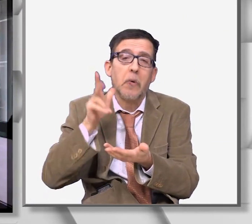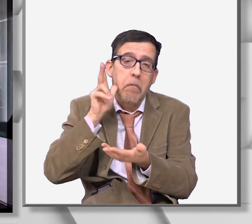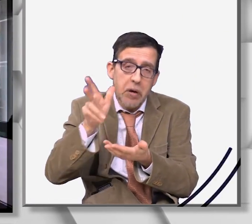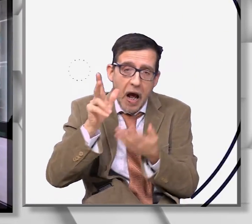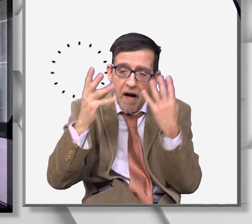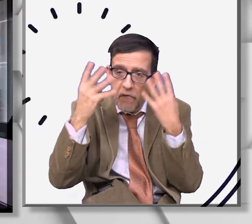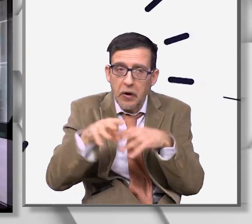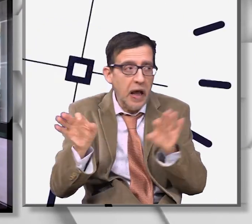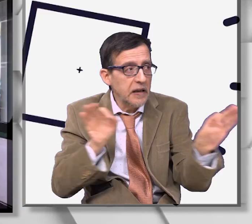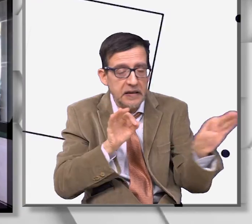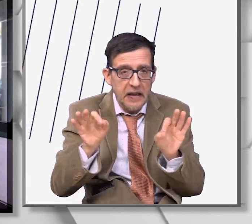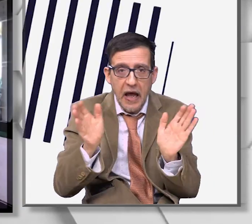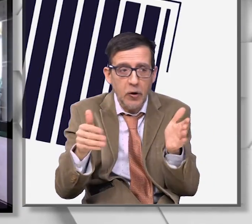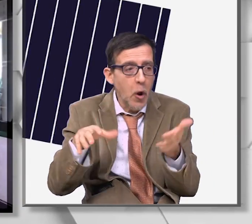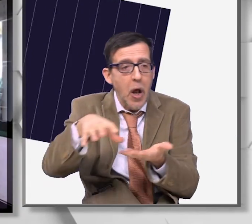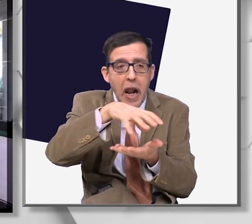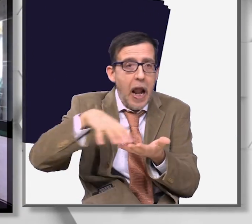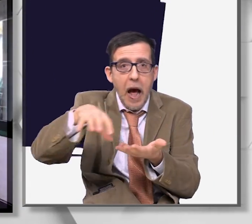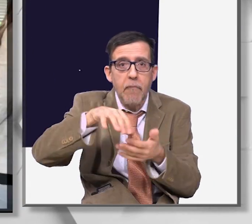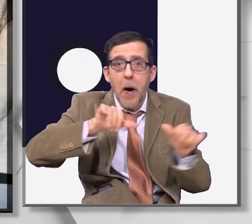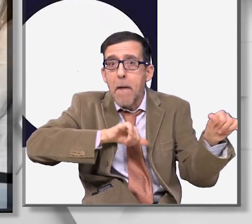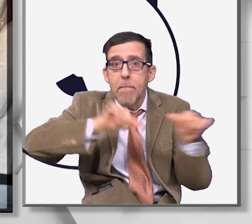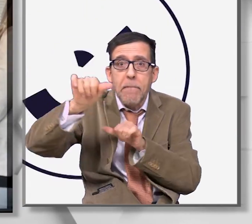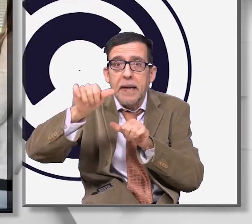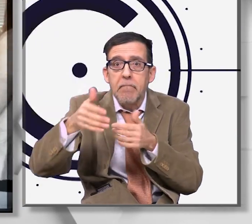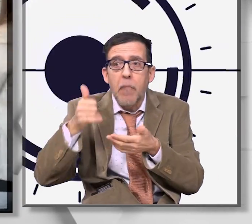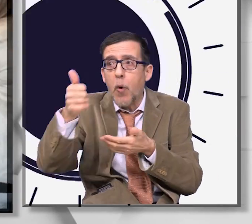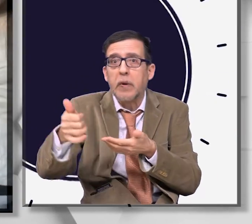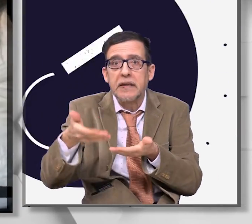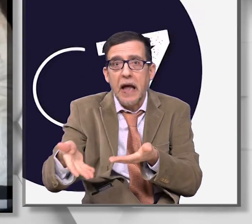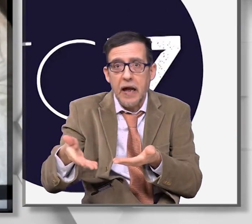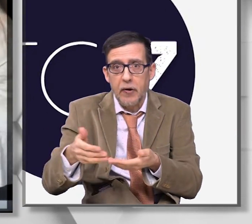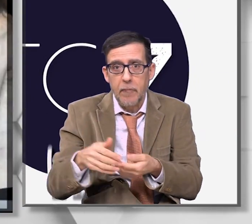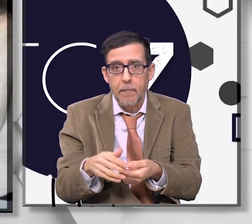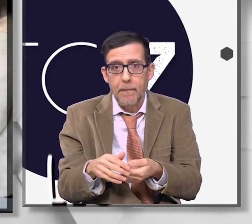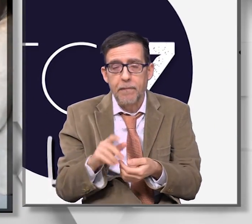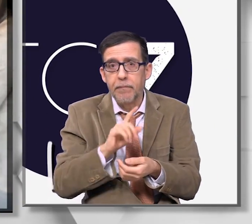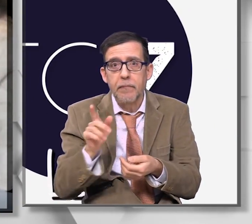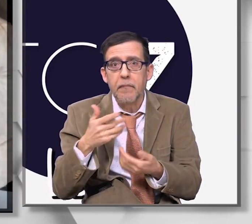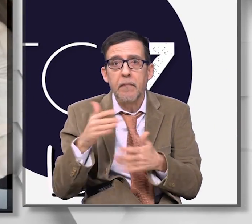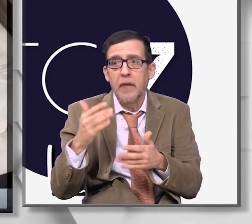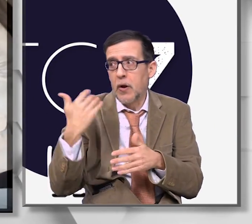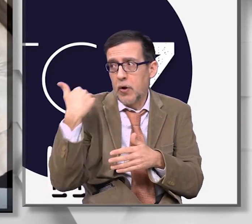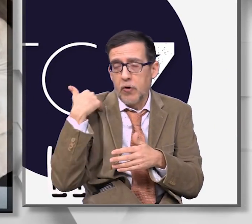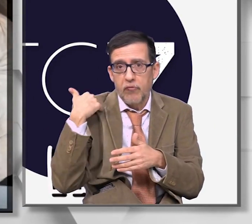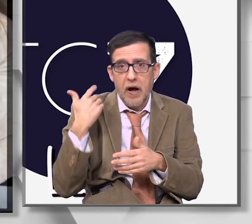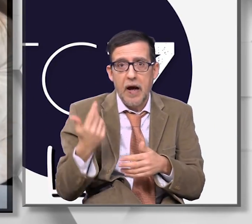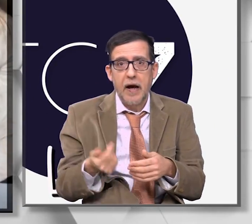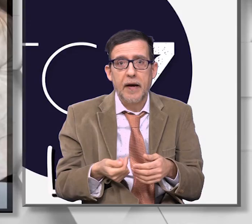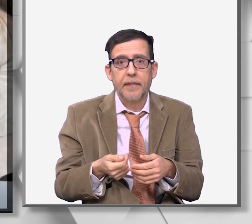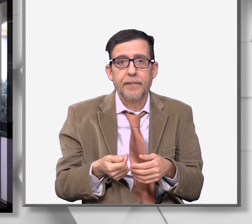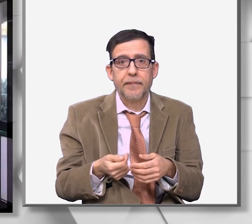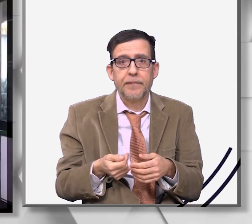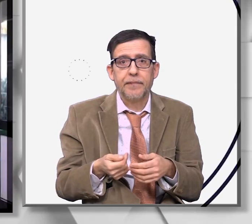nell'organizzare un laboratorio il primo dell'anno in corso senza poi far riferimento a quelli che sono stati